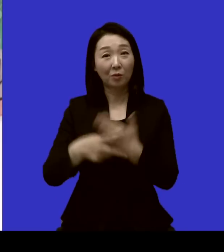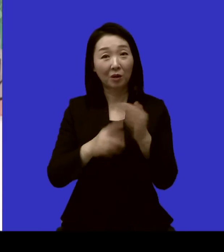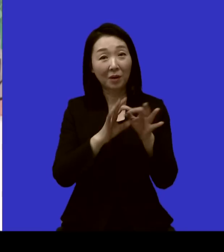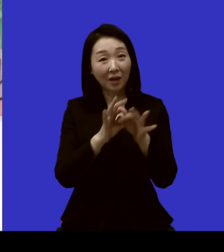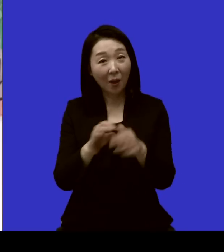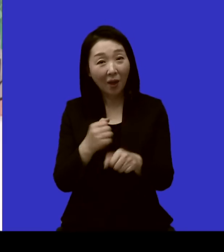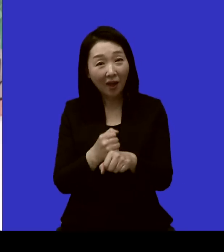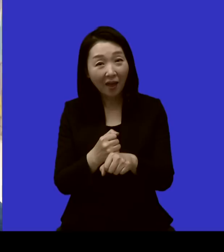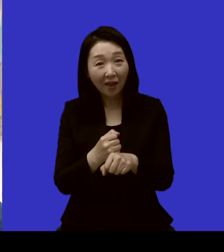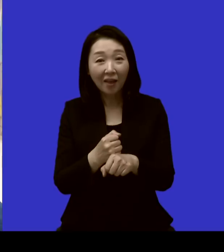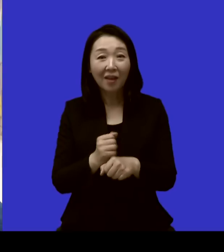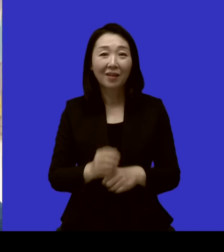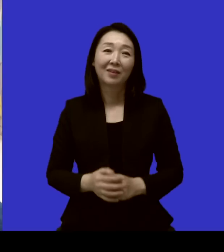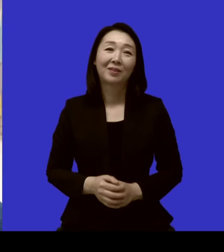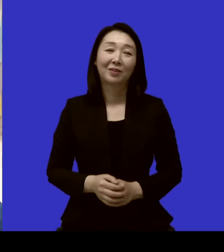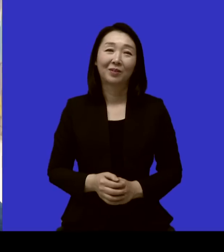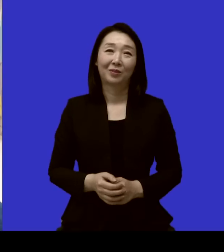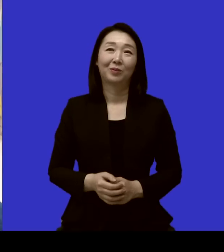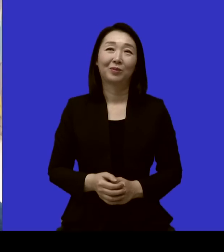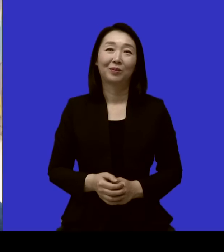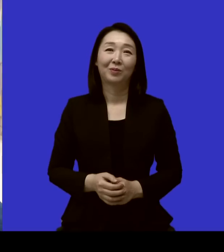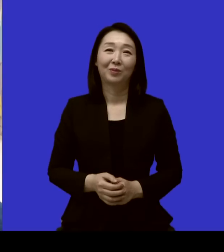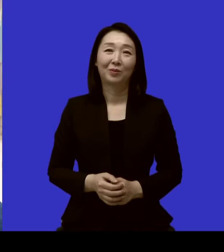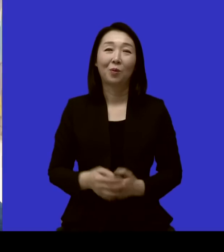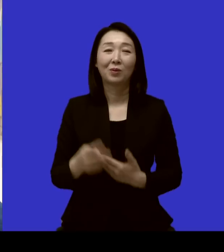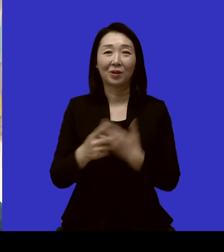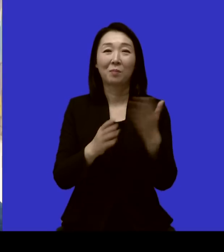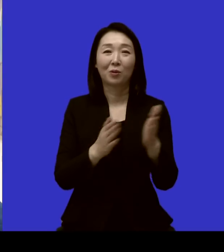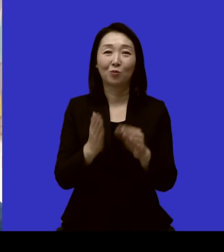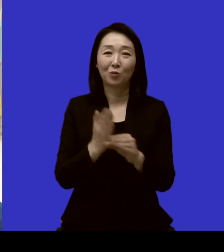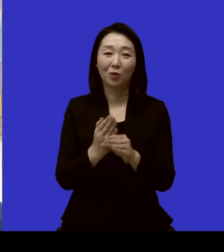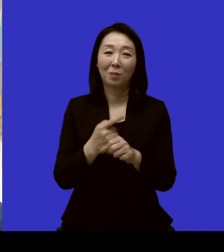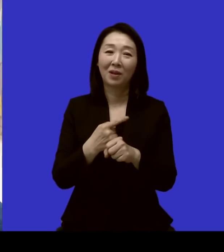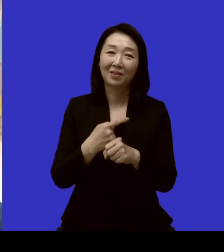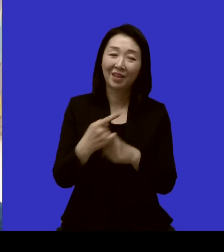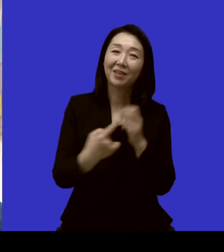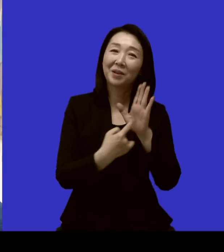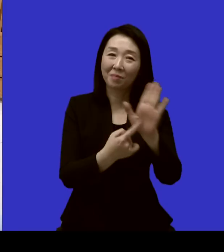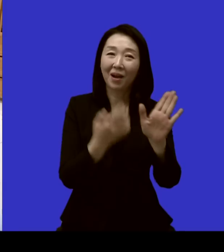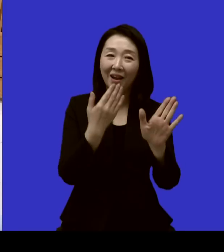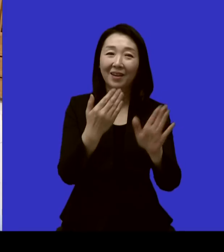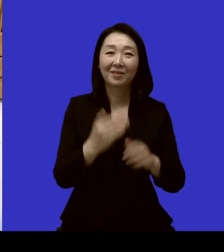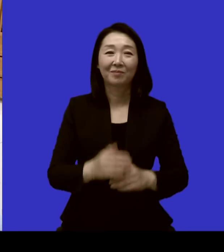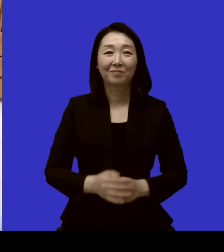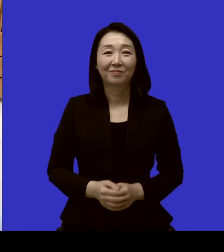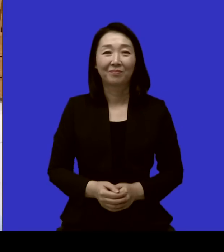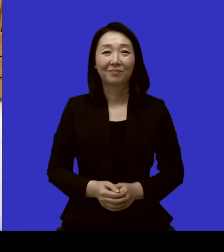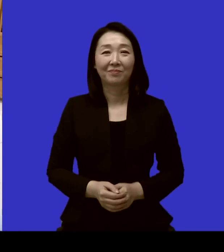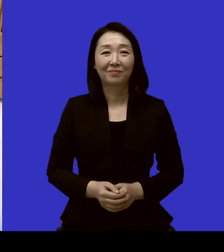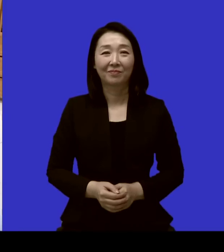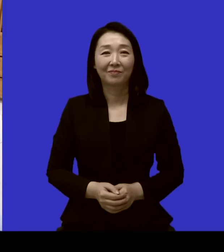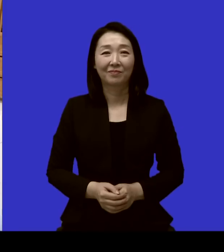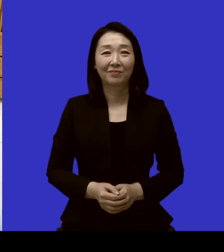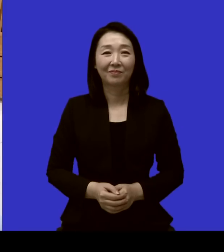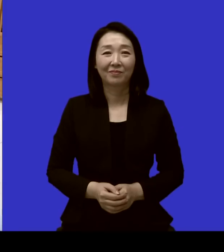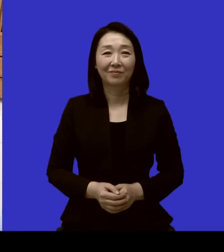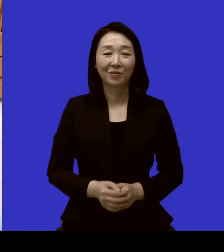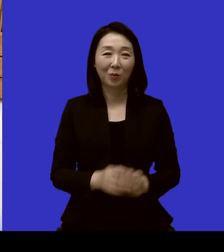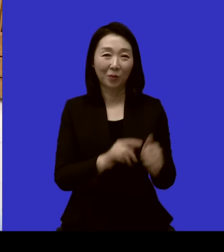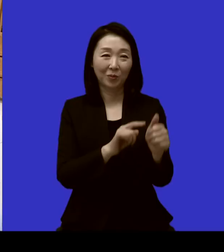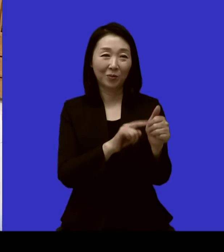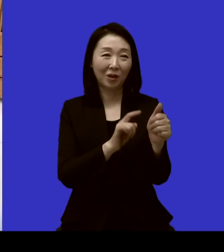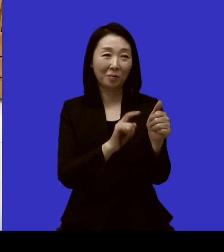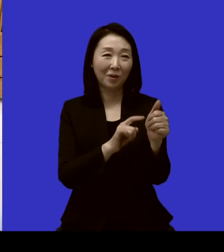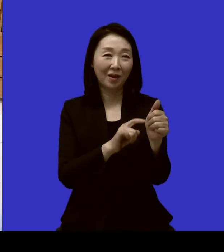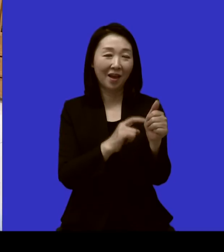네, 지금 하는 또 작품 준비하고 있고요. 내년 정도에 이제 소개해드릴 수 있을 것 같아요. 예, 오늘 주원규 작가님에게 듣고